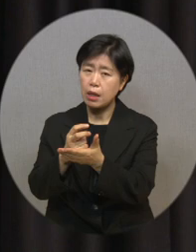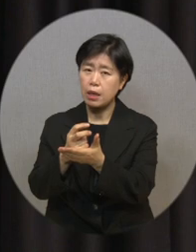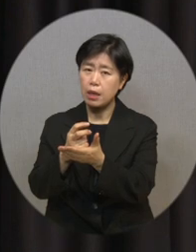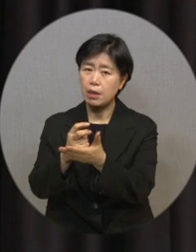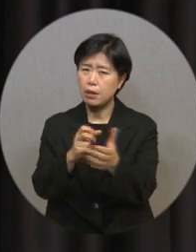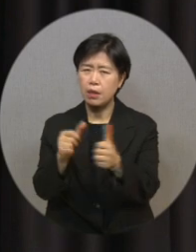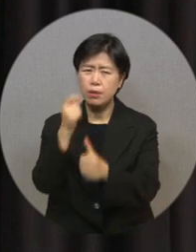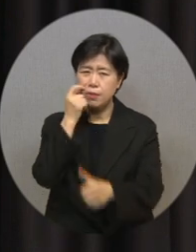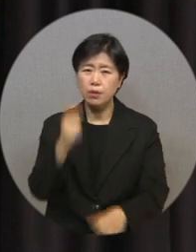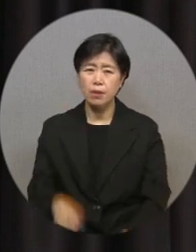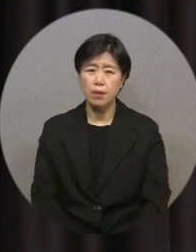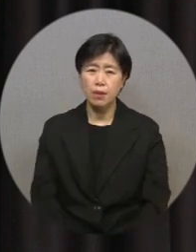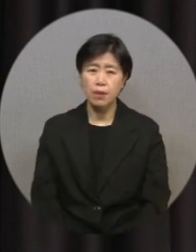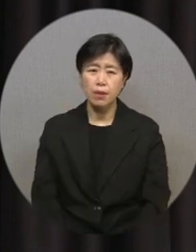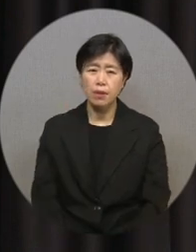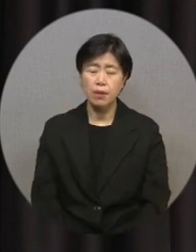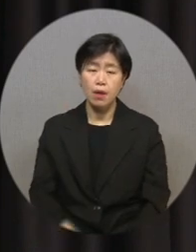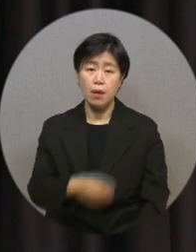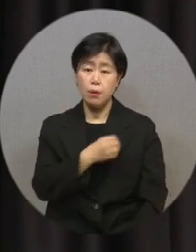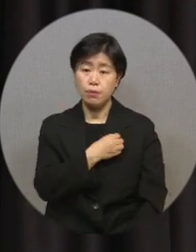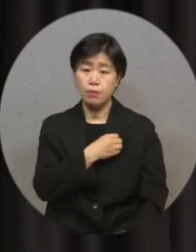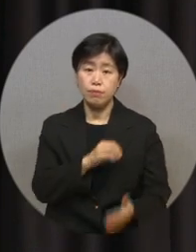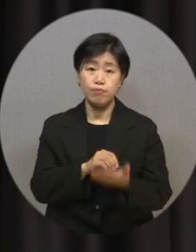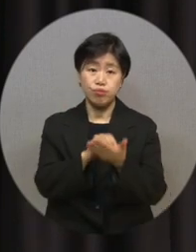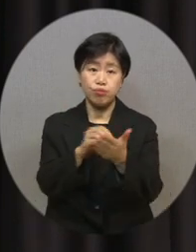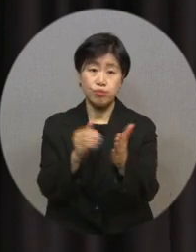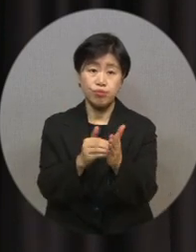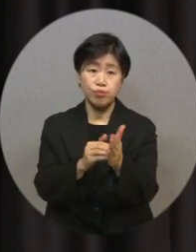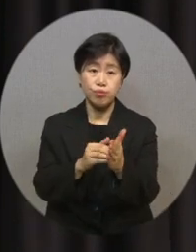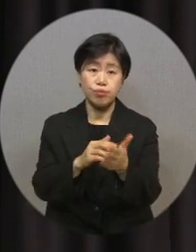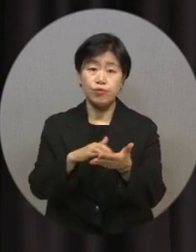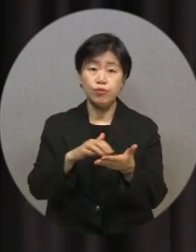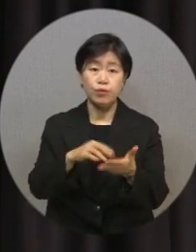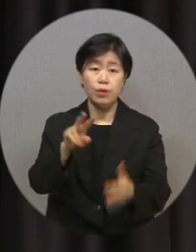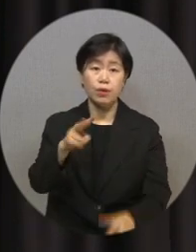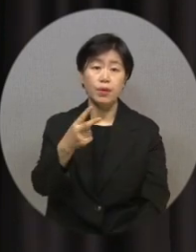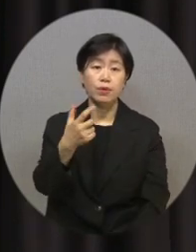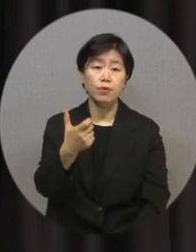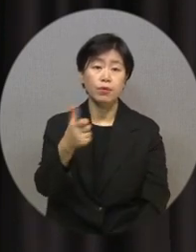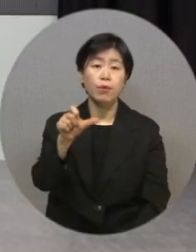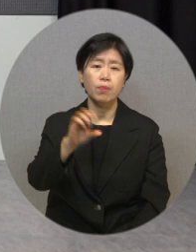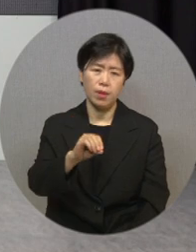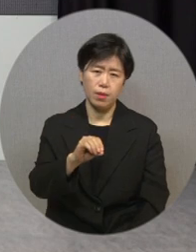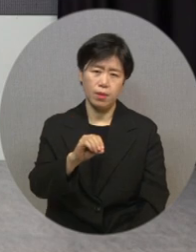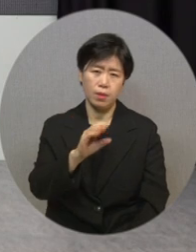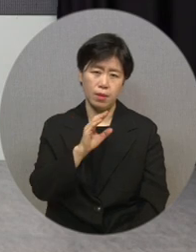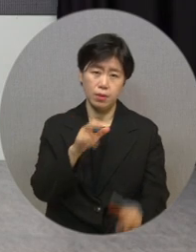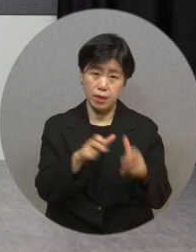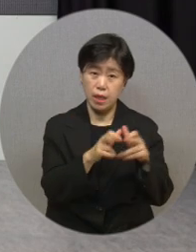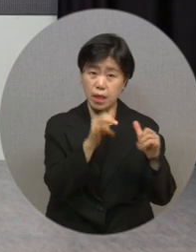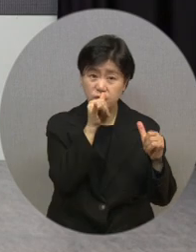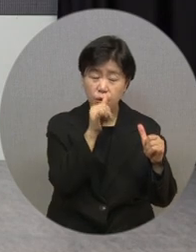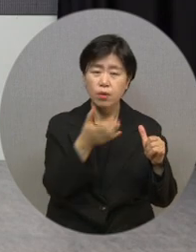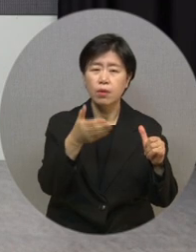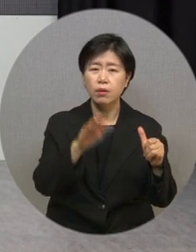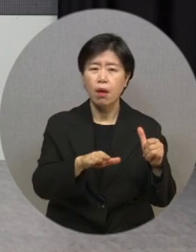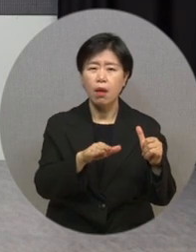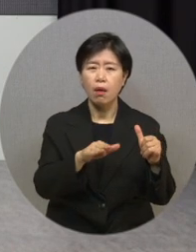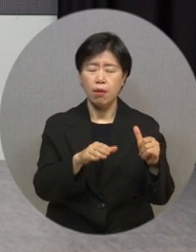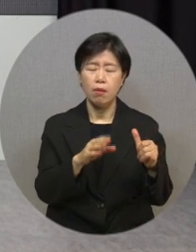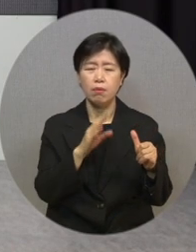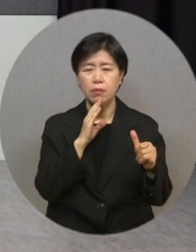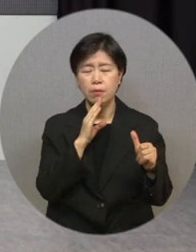265만 등록 장애인 중에 소수 장애인 분들이 많은 수를 차지하고 있음에도 불구하고 아 정말로 소수 장애다